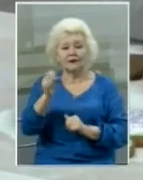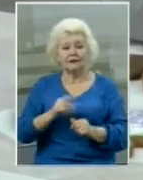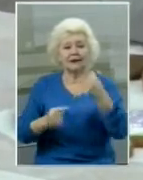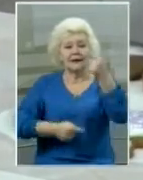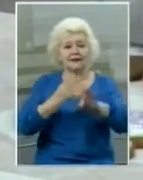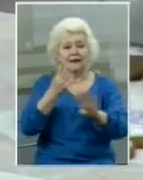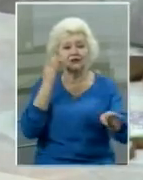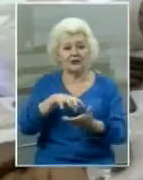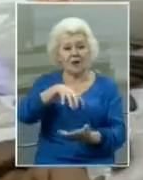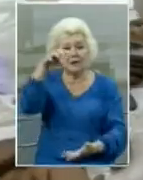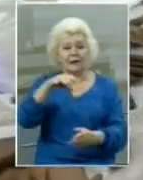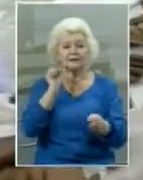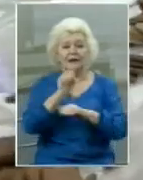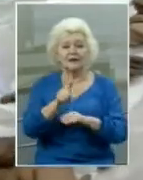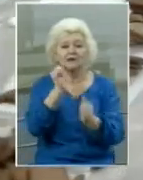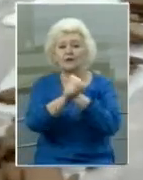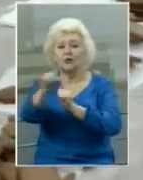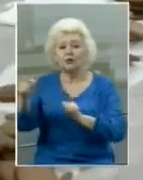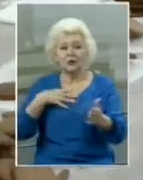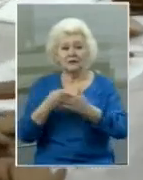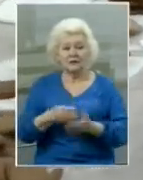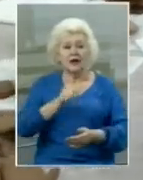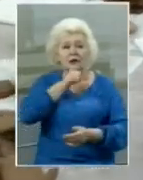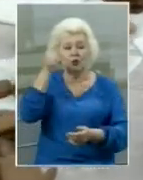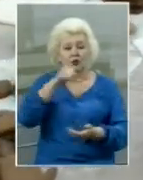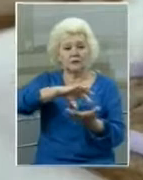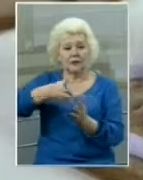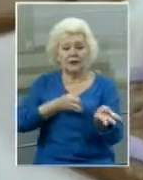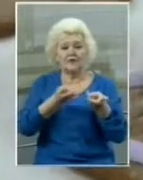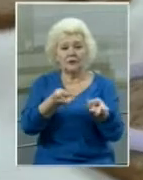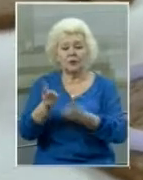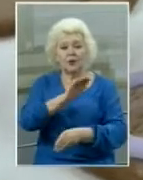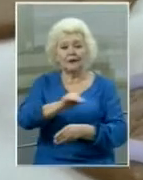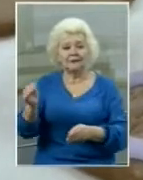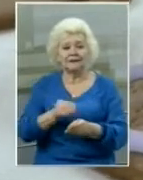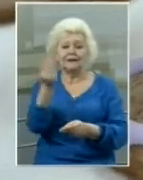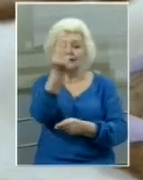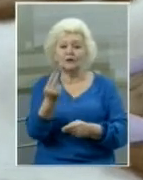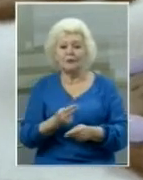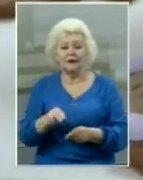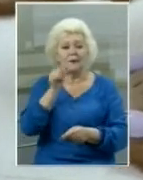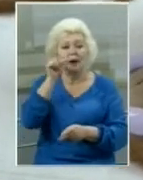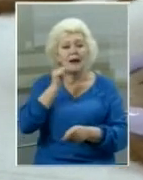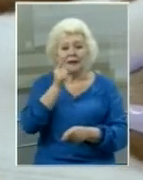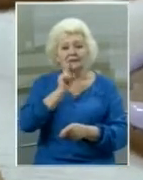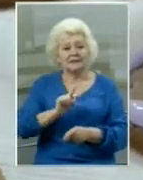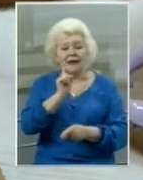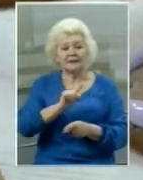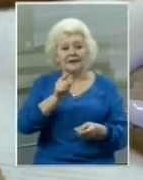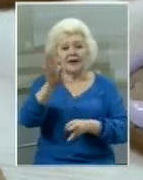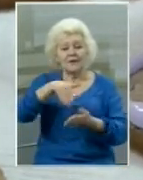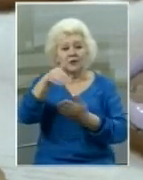Великдень. Завдання у кожного своє. Дорослі пряники випікають, діти розмальовують солодкими фарбами. Сьогодні за волонтерів